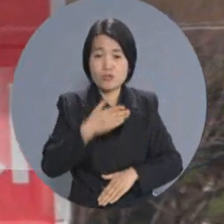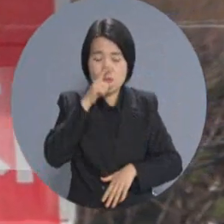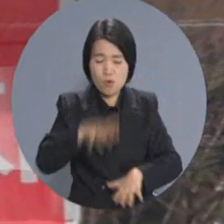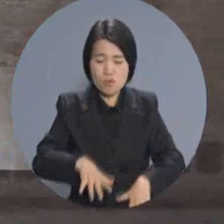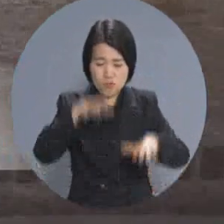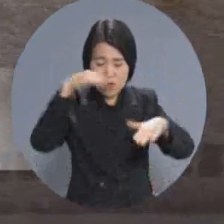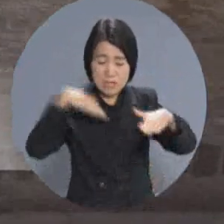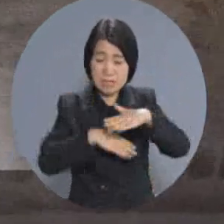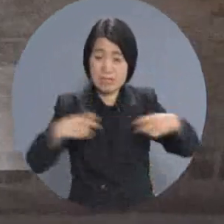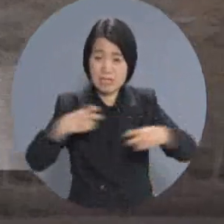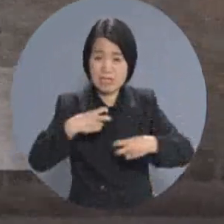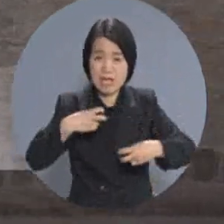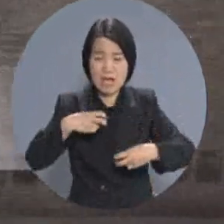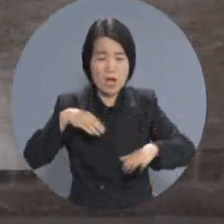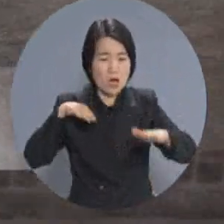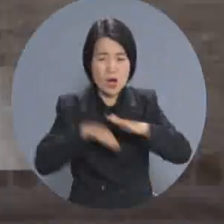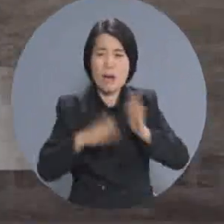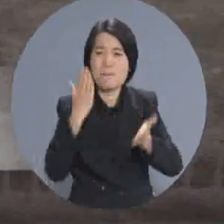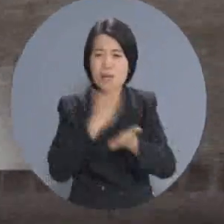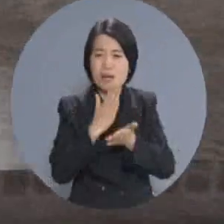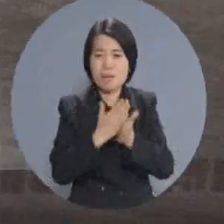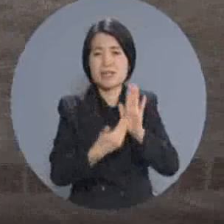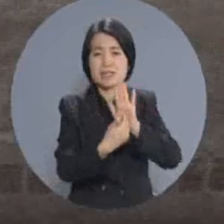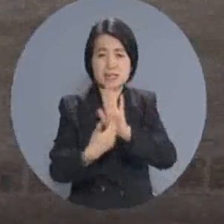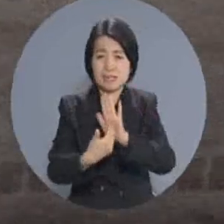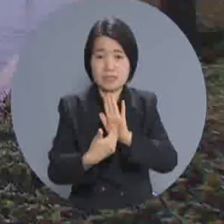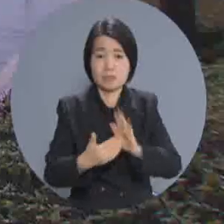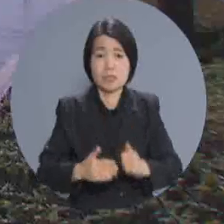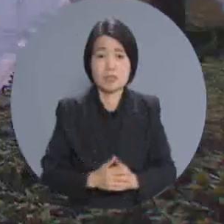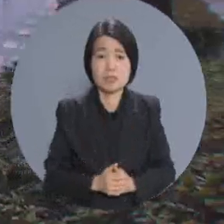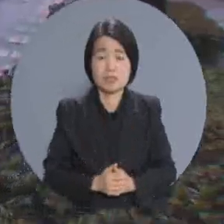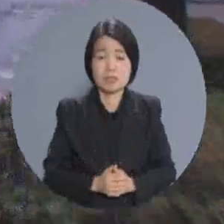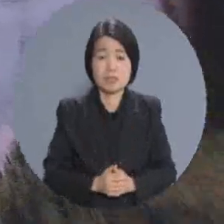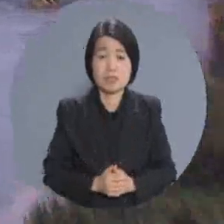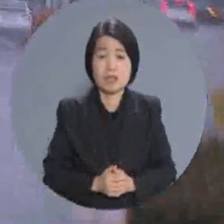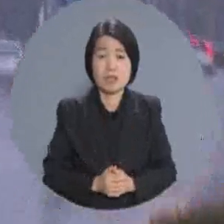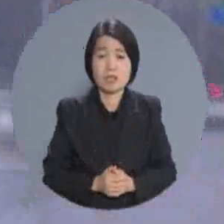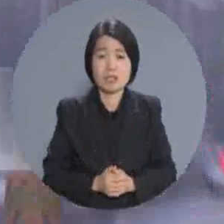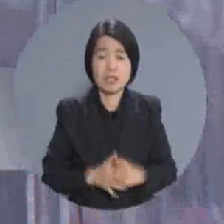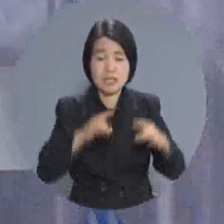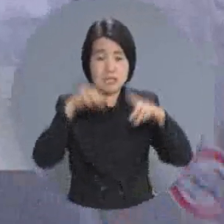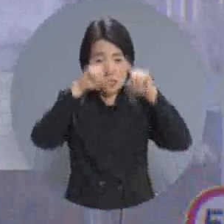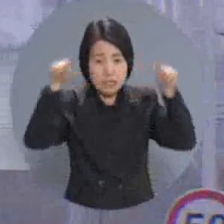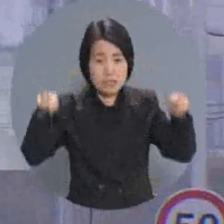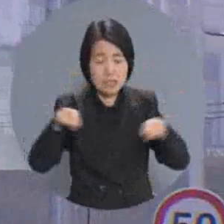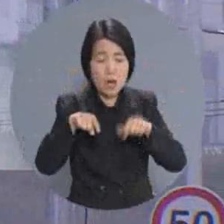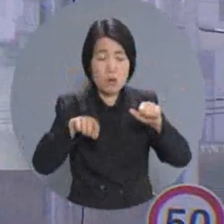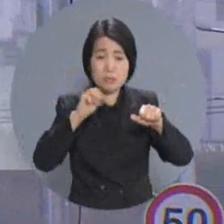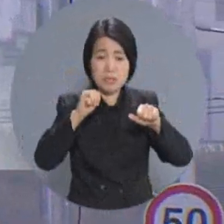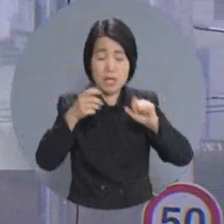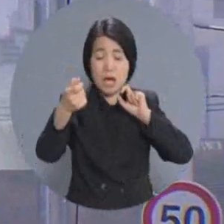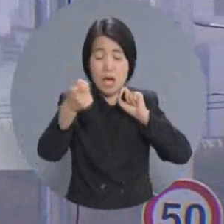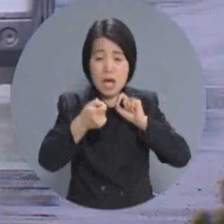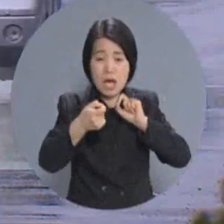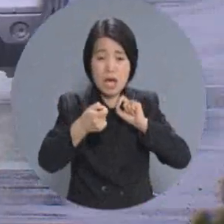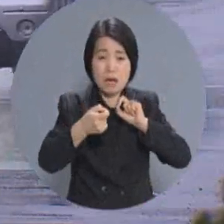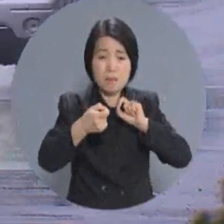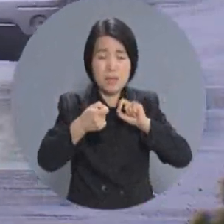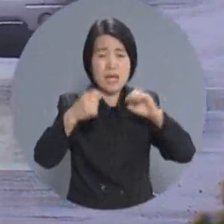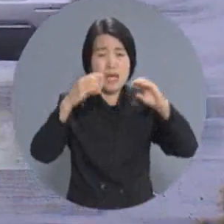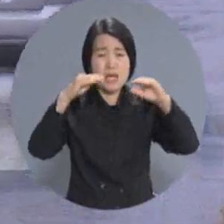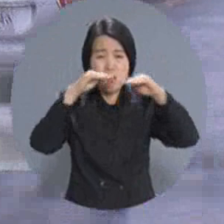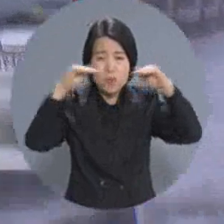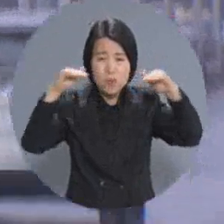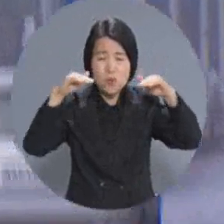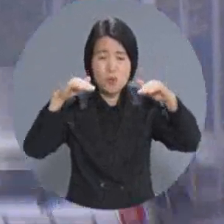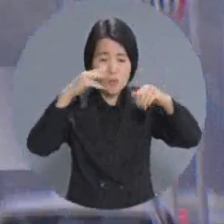침수된 지하차도에 진입하지 않도록 하는 겁니다. 그런데 이 시설 불과 50m 앞에 비슷한 높이의